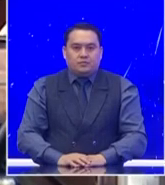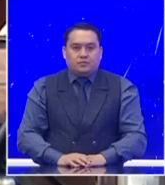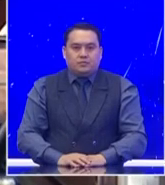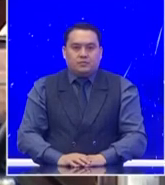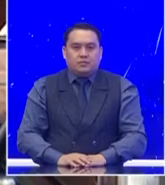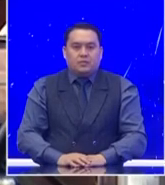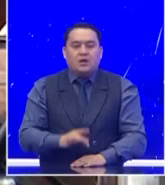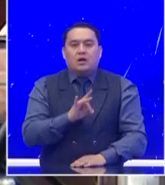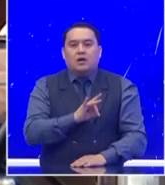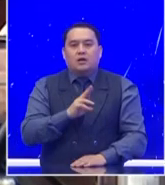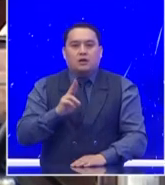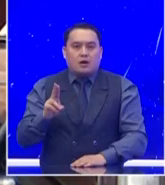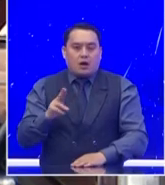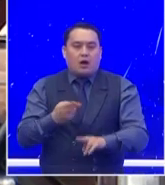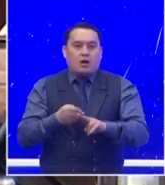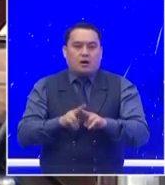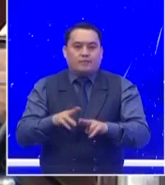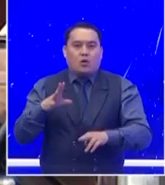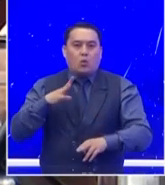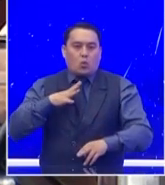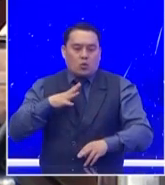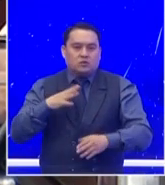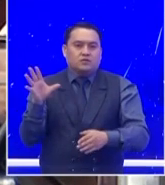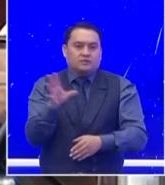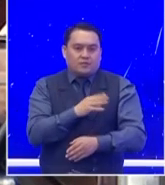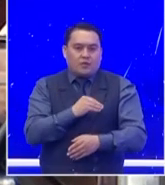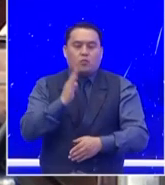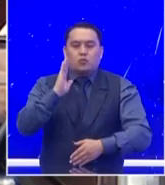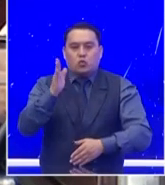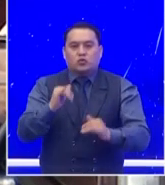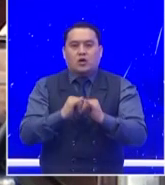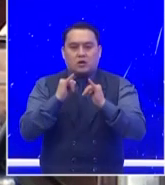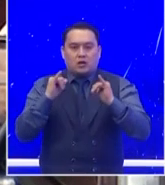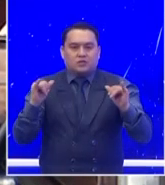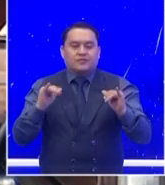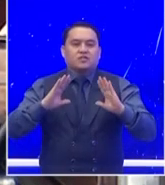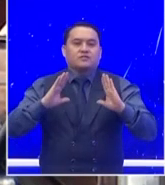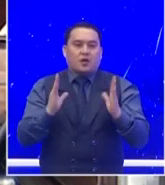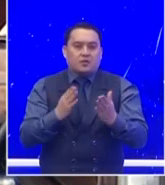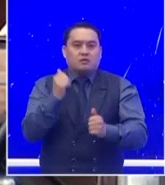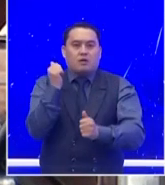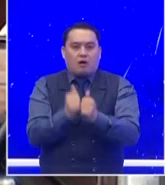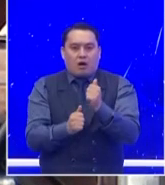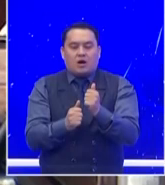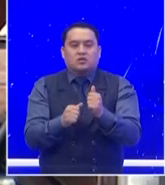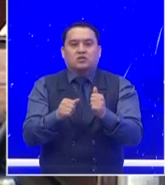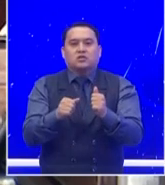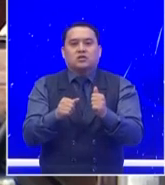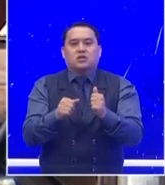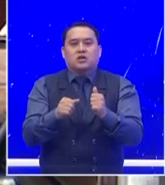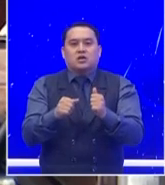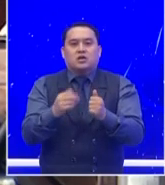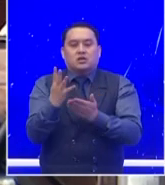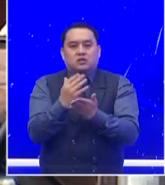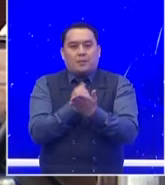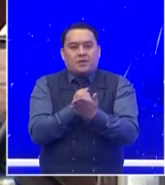Казахстан совместно с Национальным банком разработан несколько вариантов дальнейшего развития событий. Каждый из вариантов обеспечен необходимыми